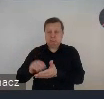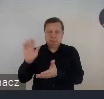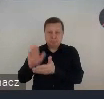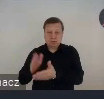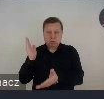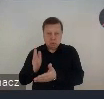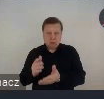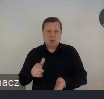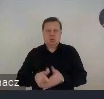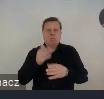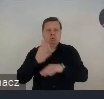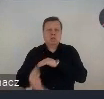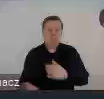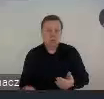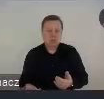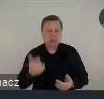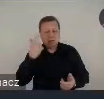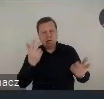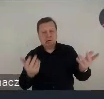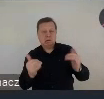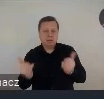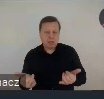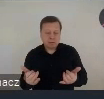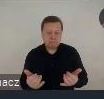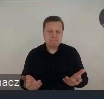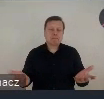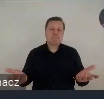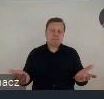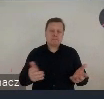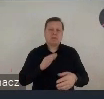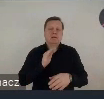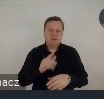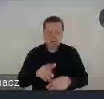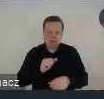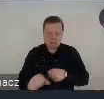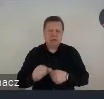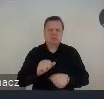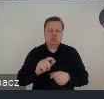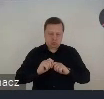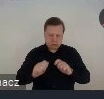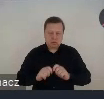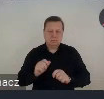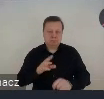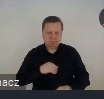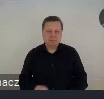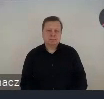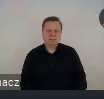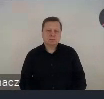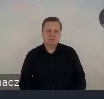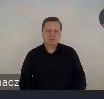rozwiązać ten problem? Na szczęście tutaj też jest rozwiązanie.